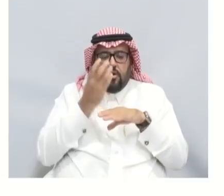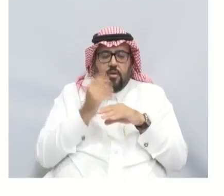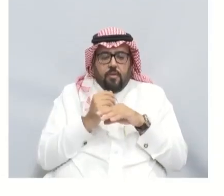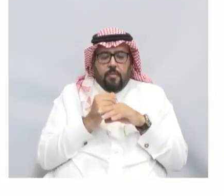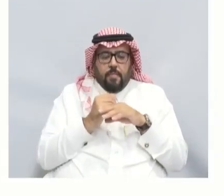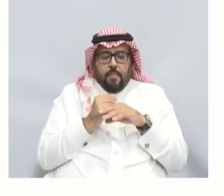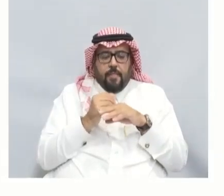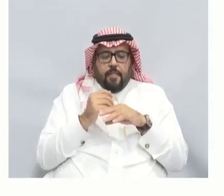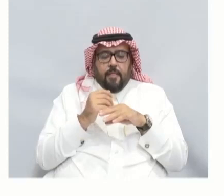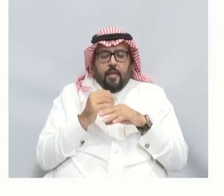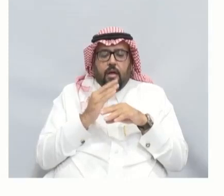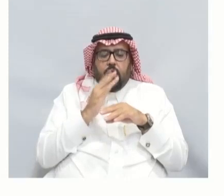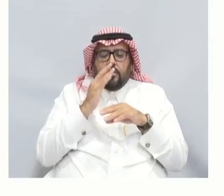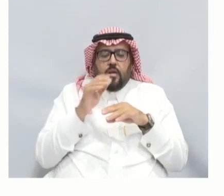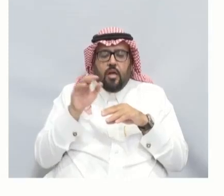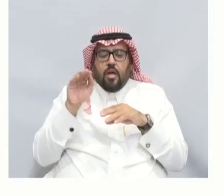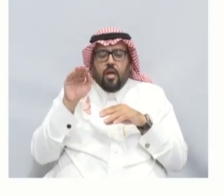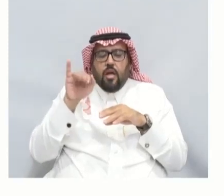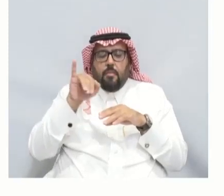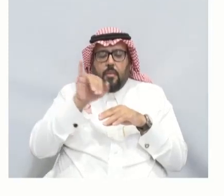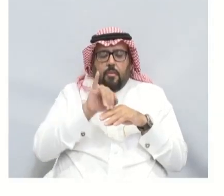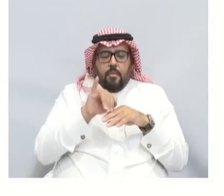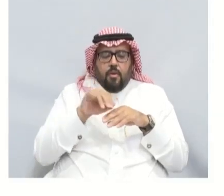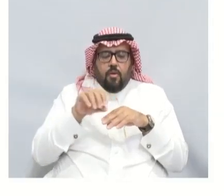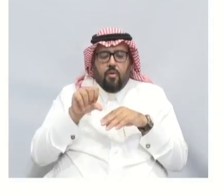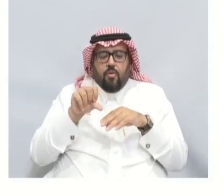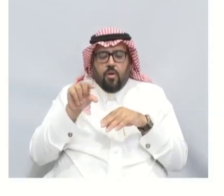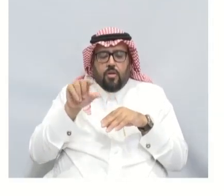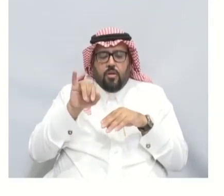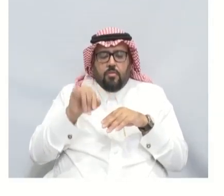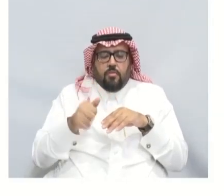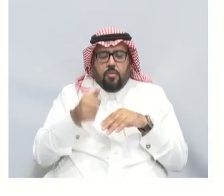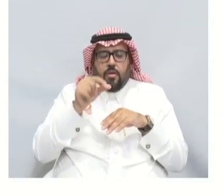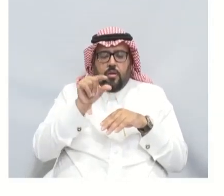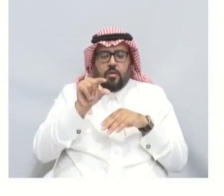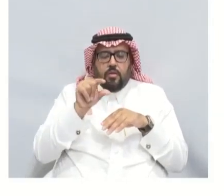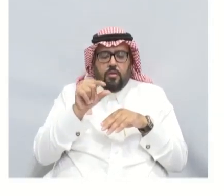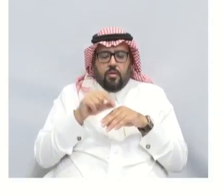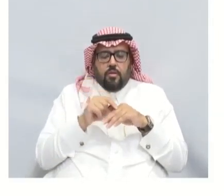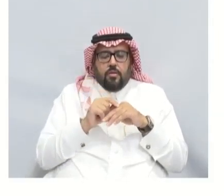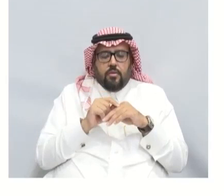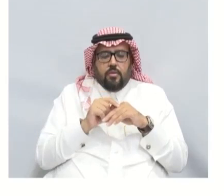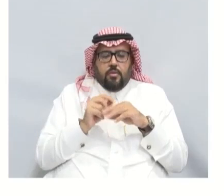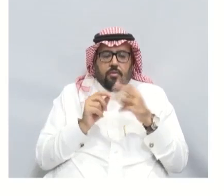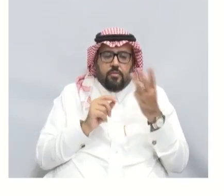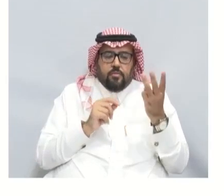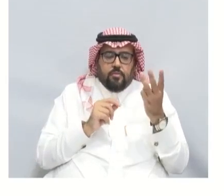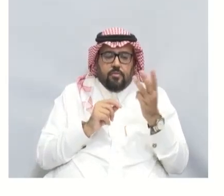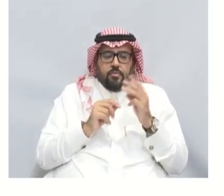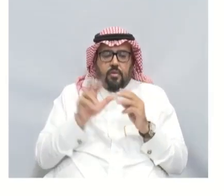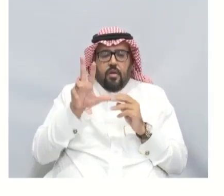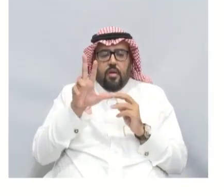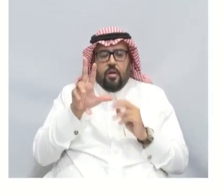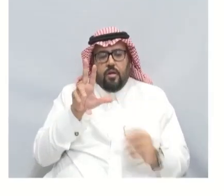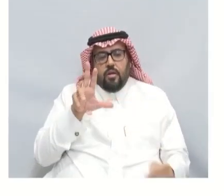إذن غازات، عندنا حمم، وعندنا ماذا؟ وأيضا رماد. نأتي للنوع الثالث من